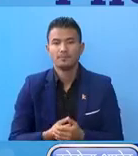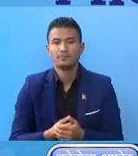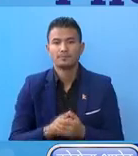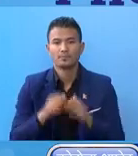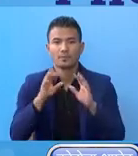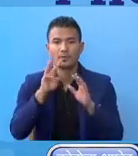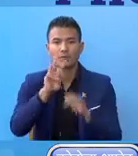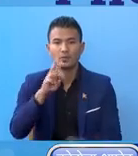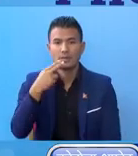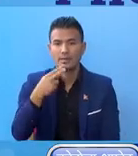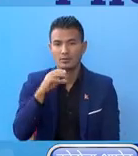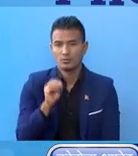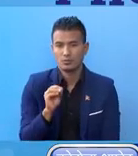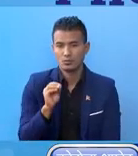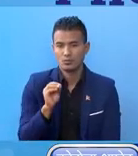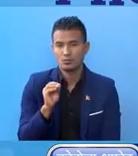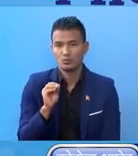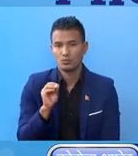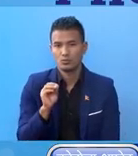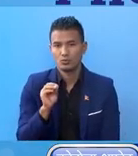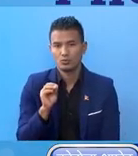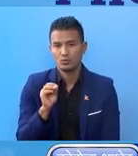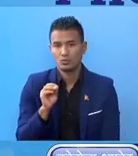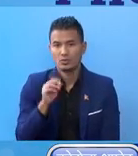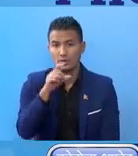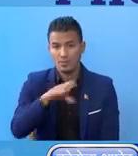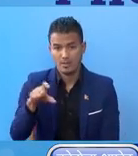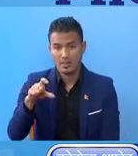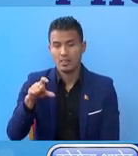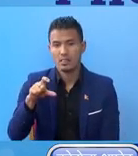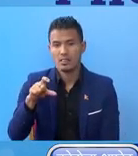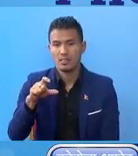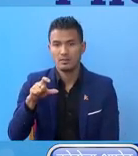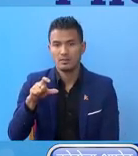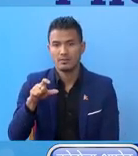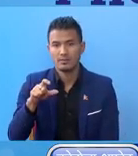विश्व स्वास्थ्य संघको नेपाल स्थित